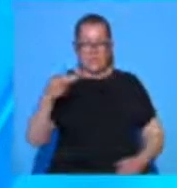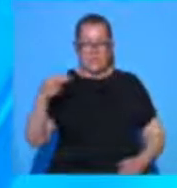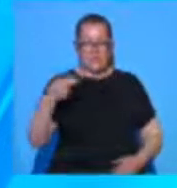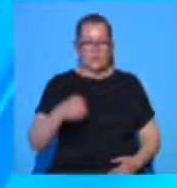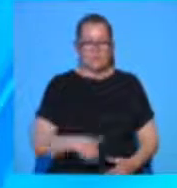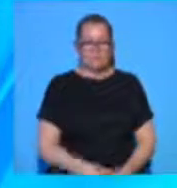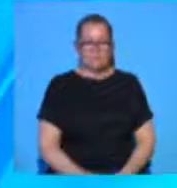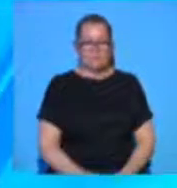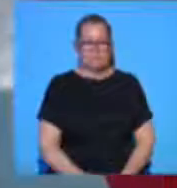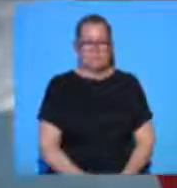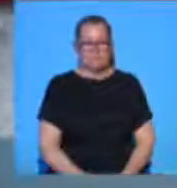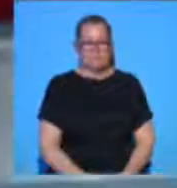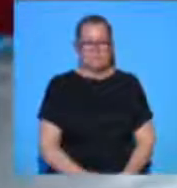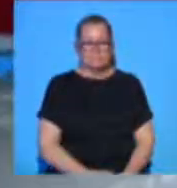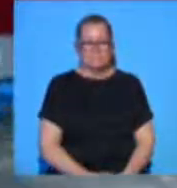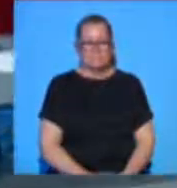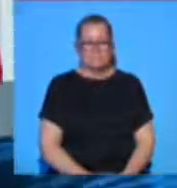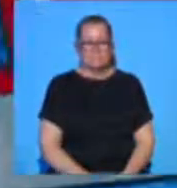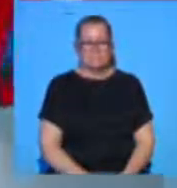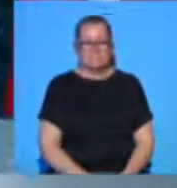ediției.